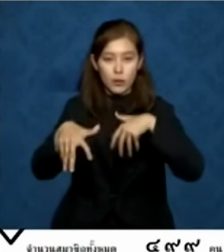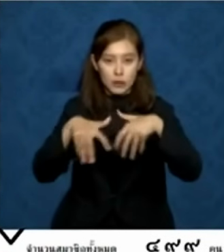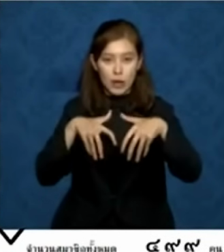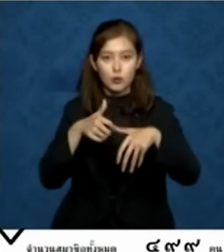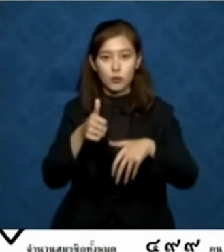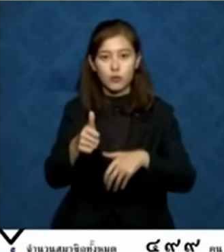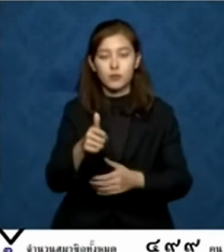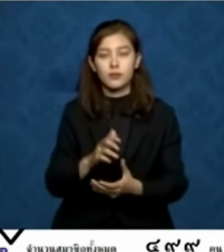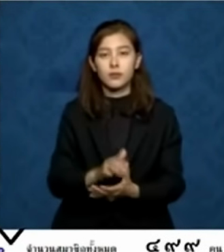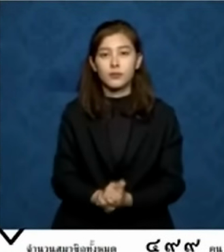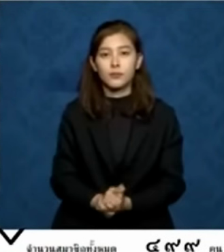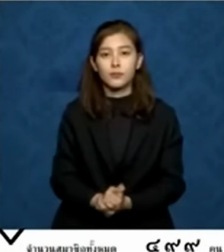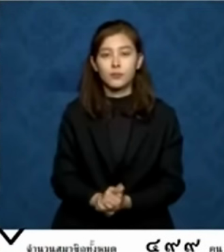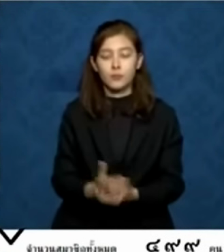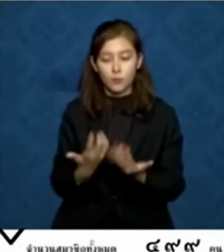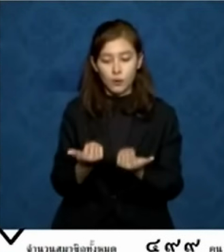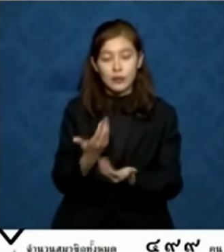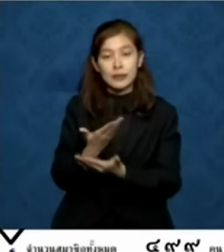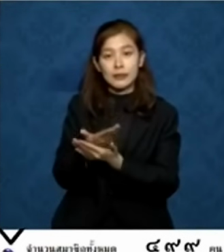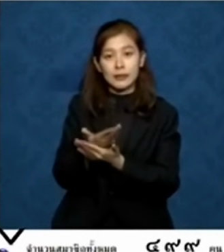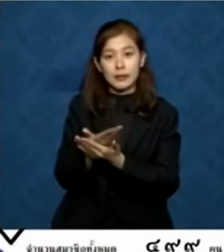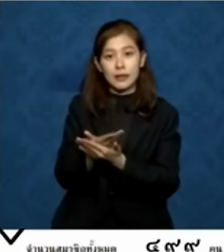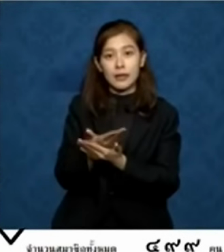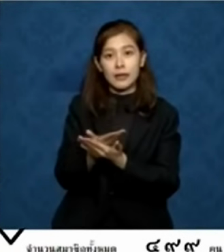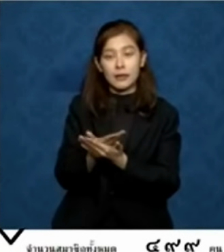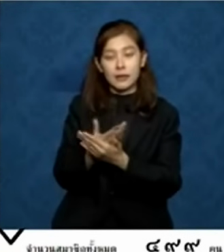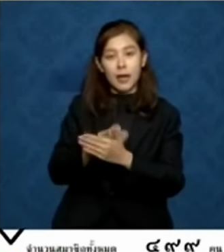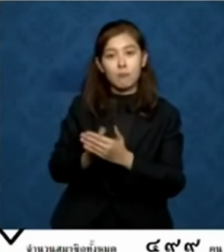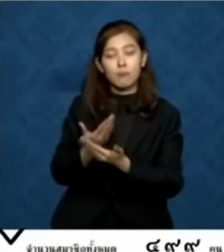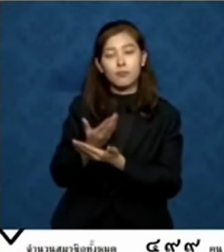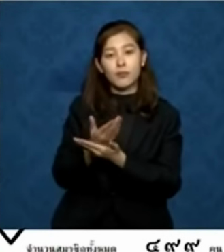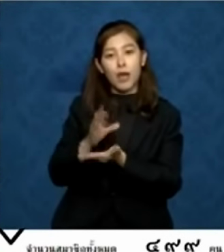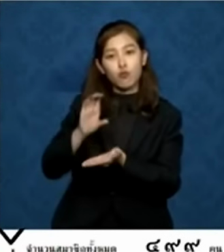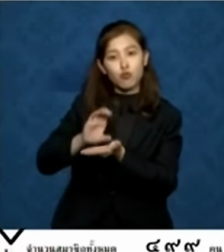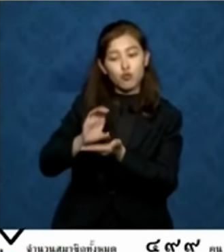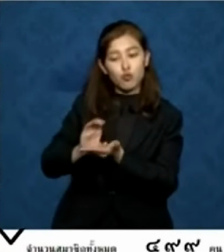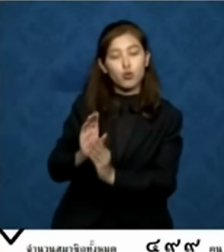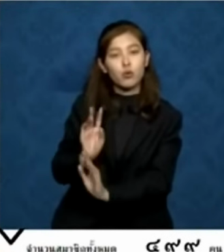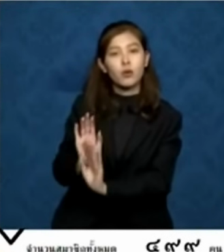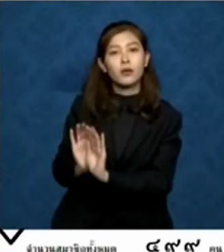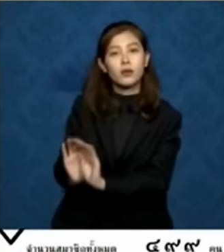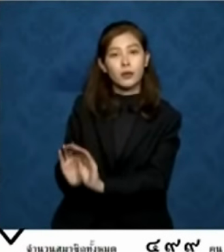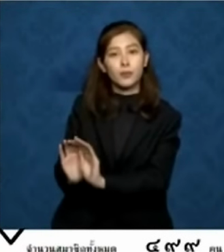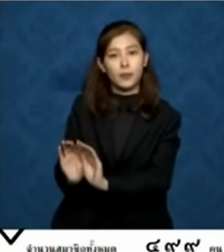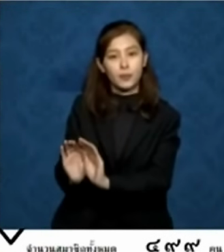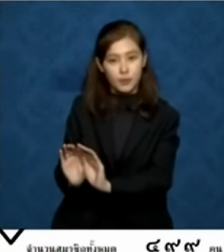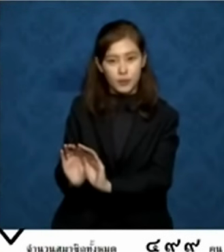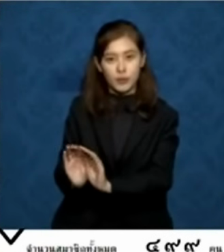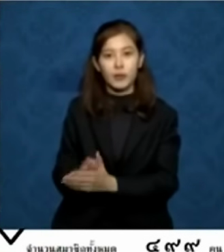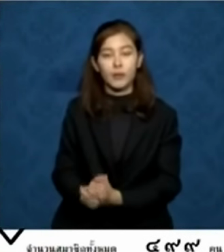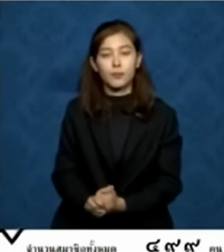ฐมูลค่าเงินสำรองระหว่างประเทศณวันที่30กันยายน2566มีจำนวน